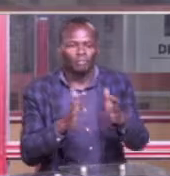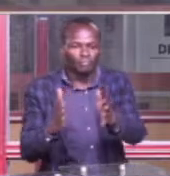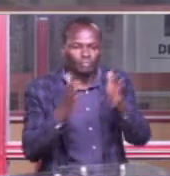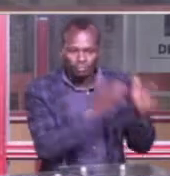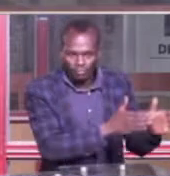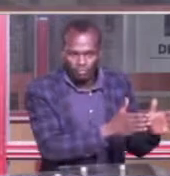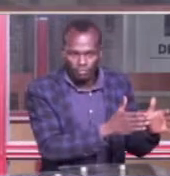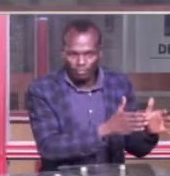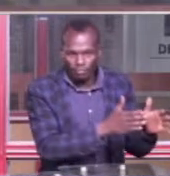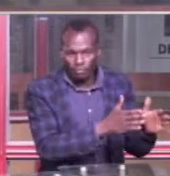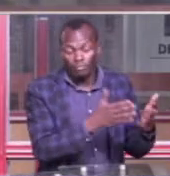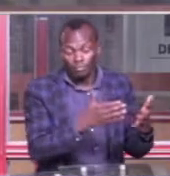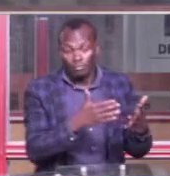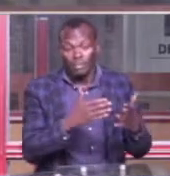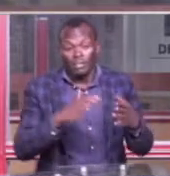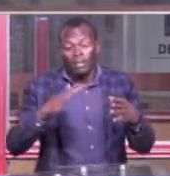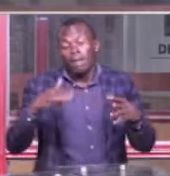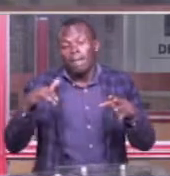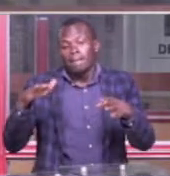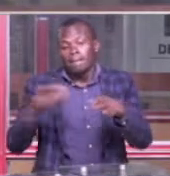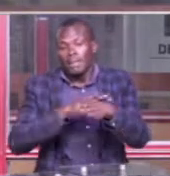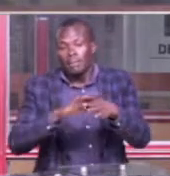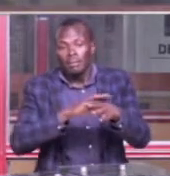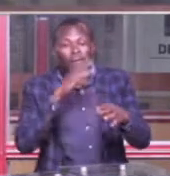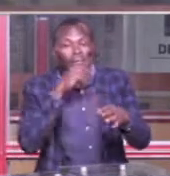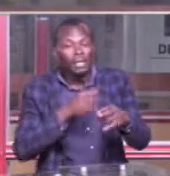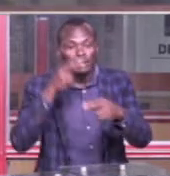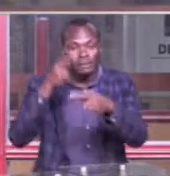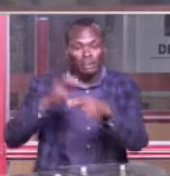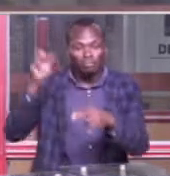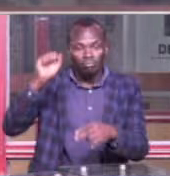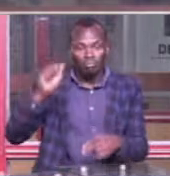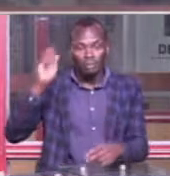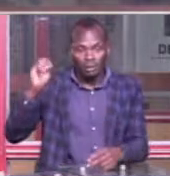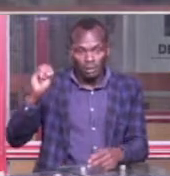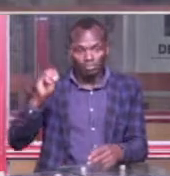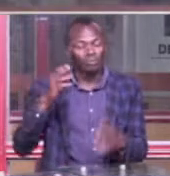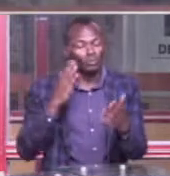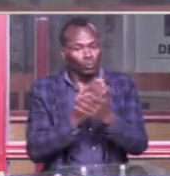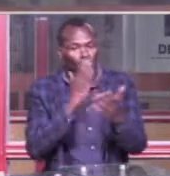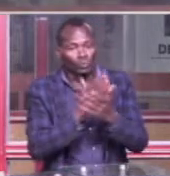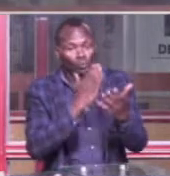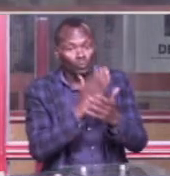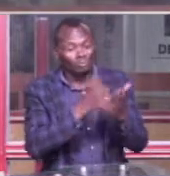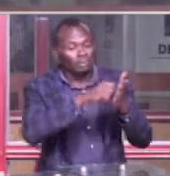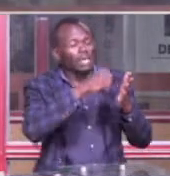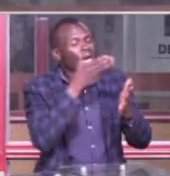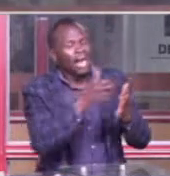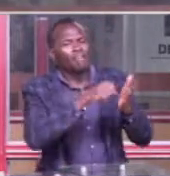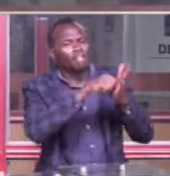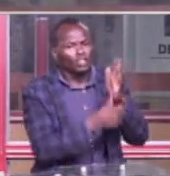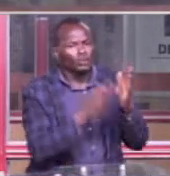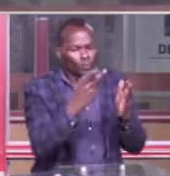manyi sambu chanana avunaniddwa misango ajenda bibiri okuli ogw'okusangibwa n'emmundu mu bumenyi bw'amateeka n'amasasi